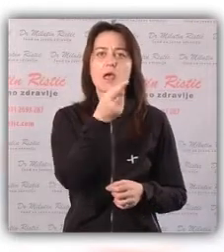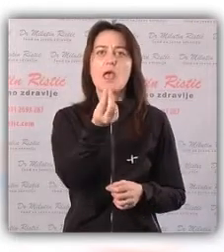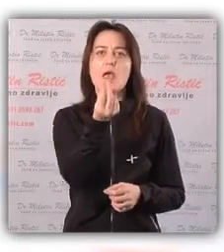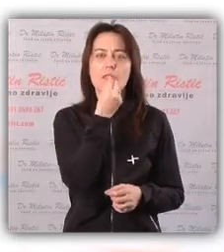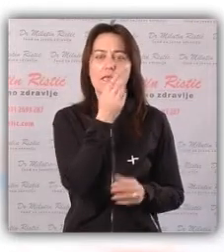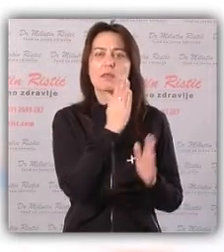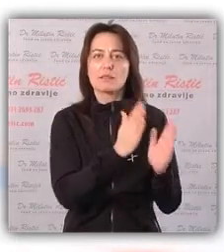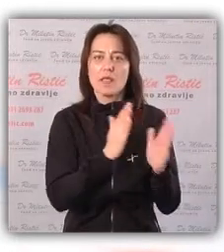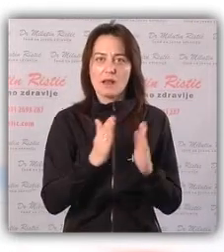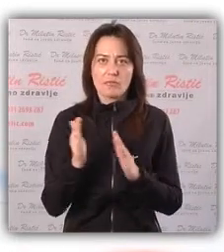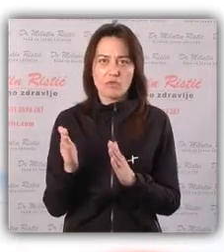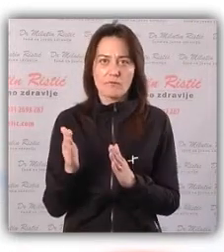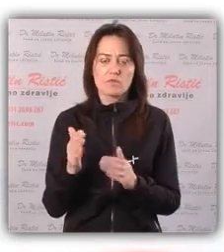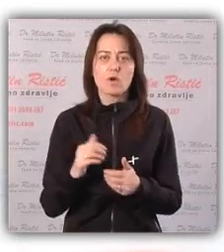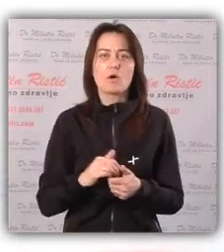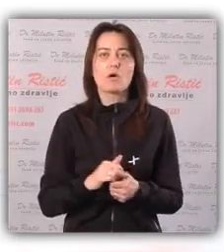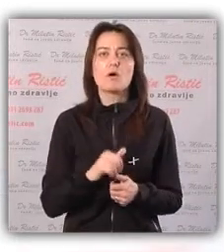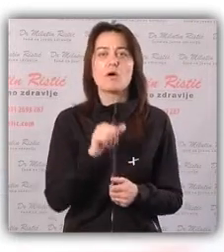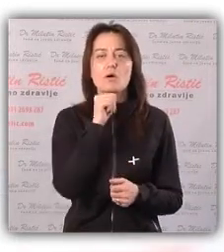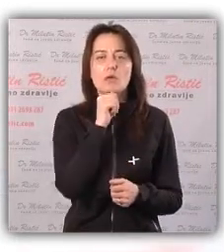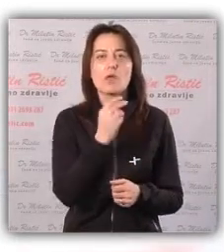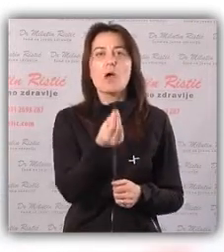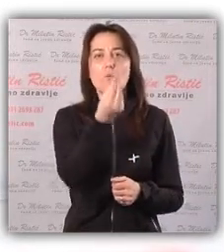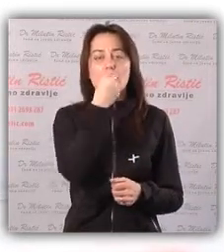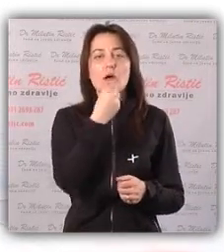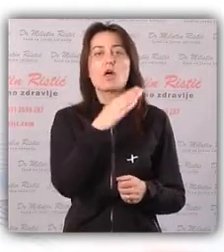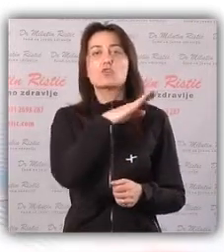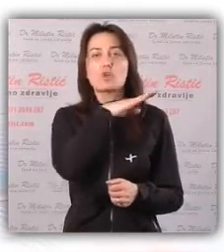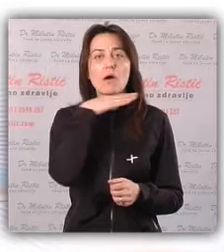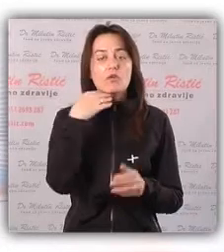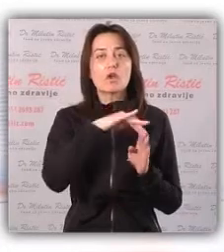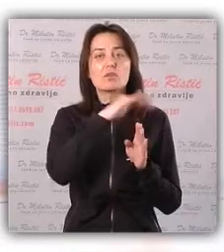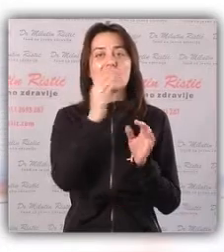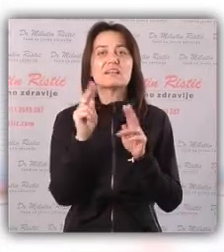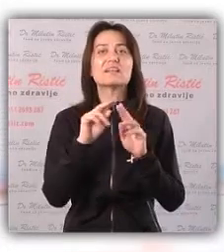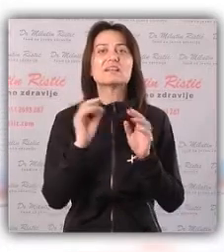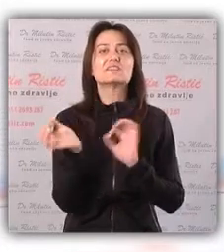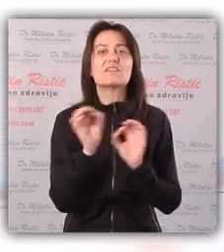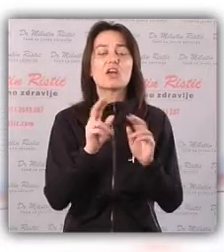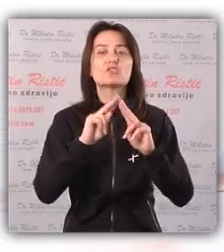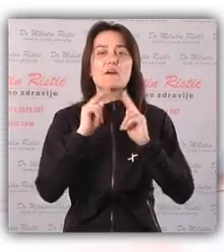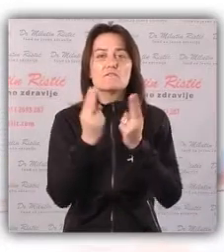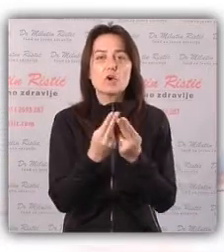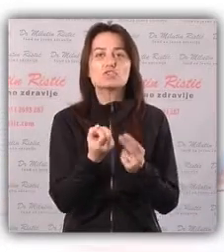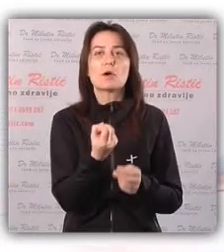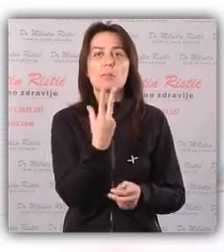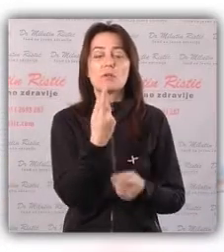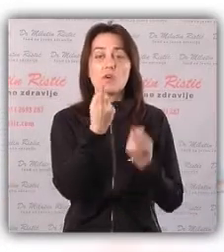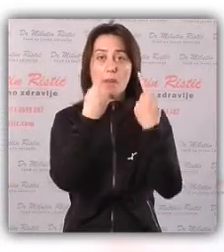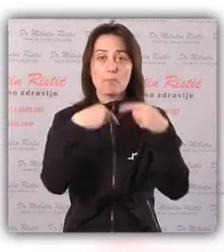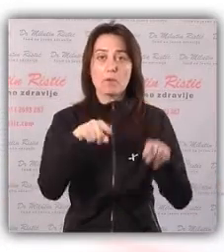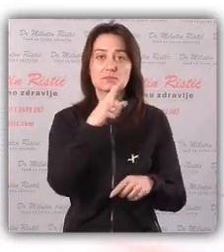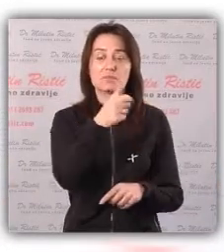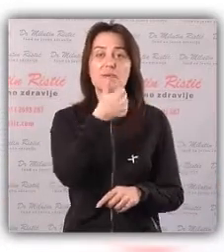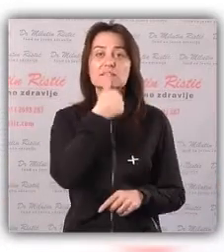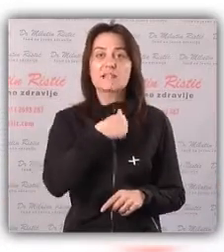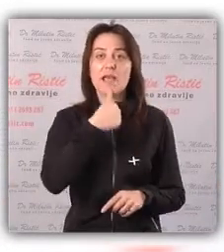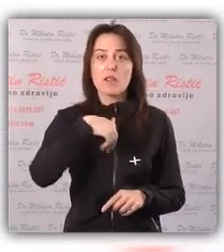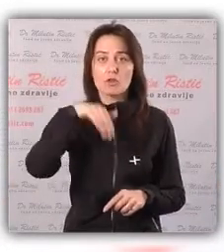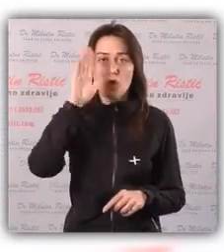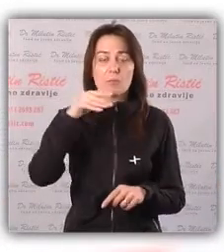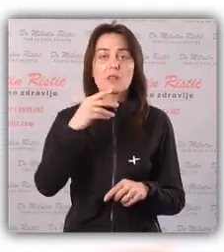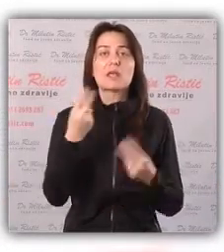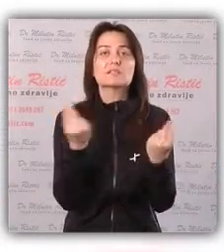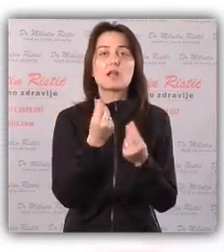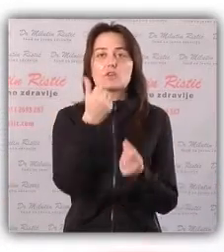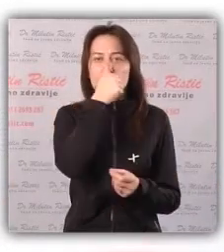ishrani, da jedete redovno i da unosite dovoljnu količinu sveže voća i povrća, posebno se to odnosi